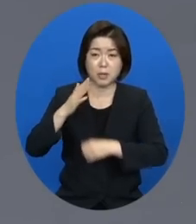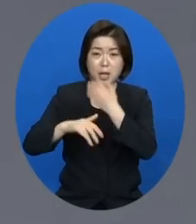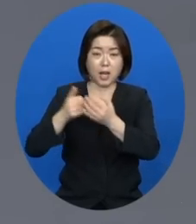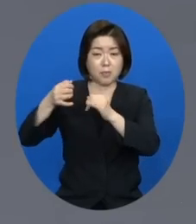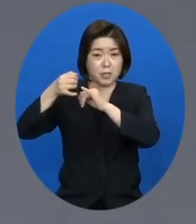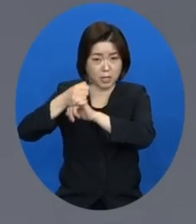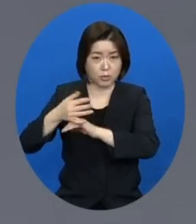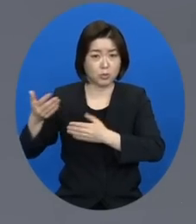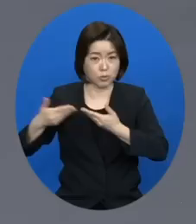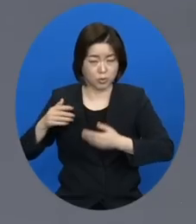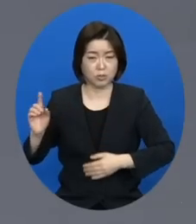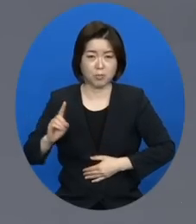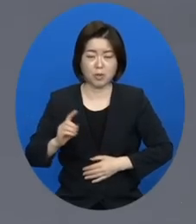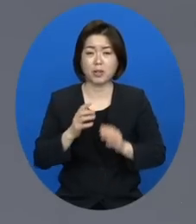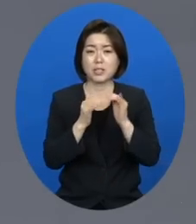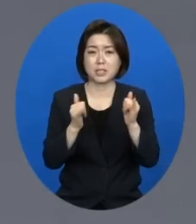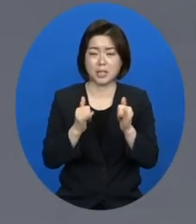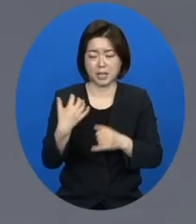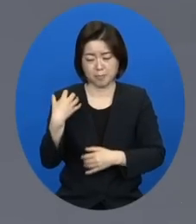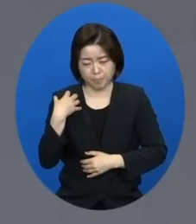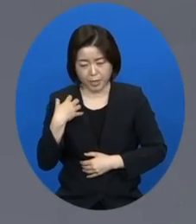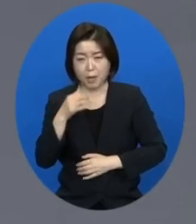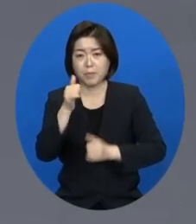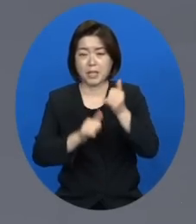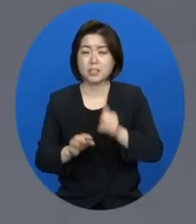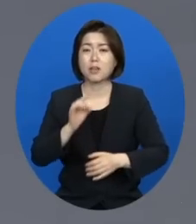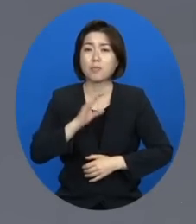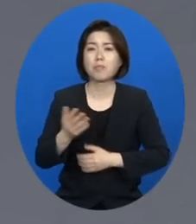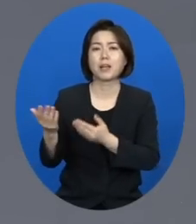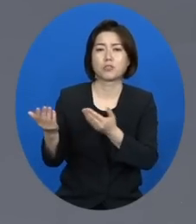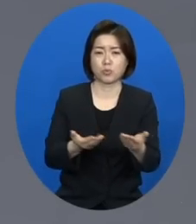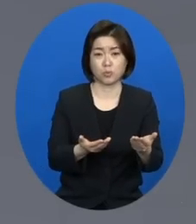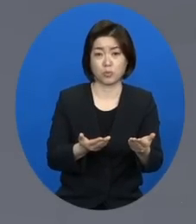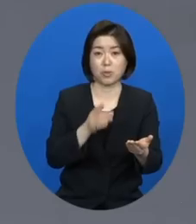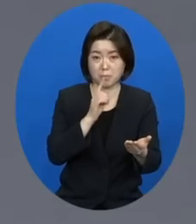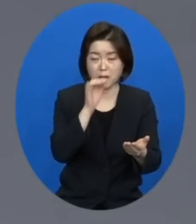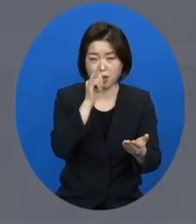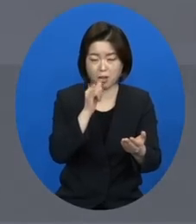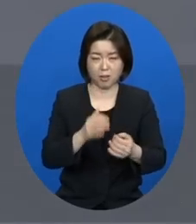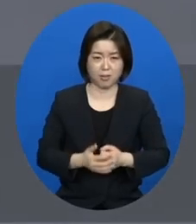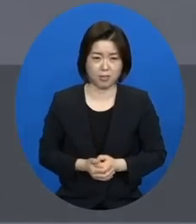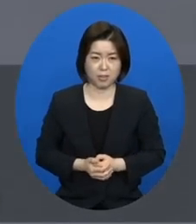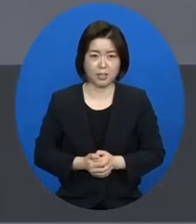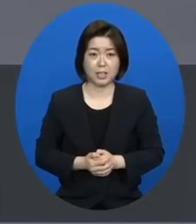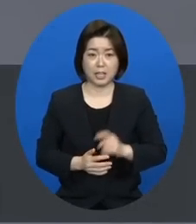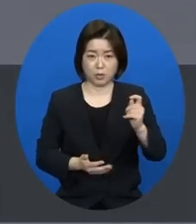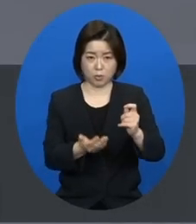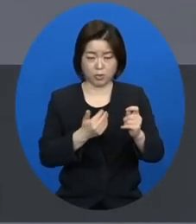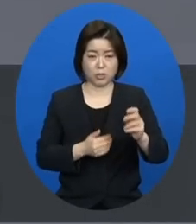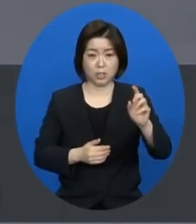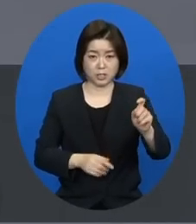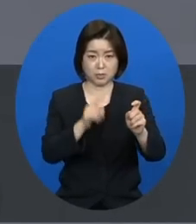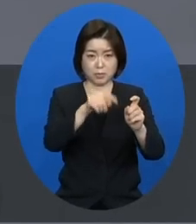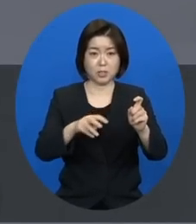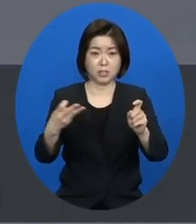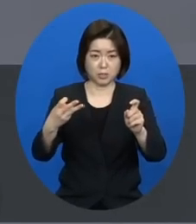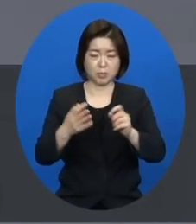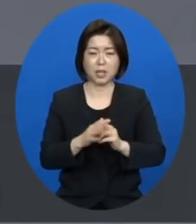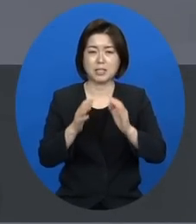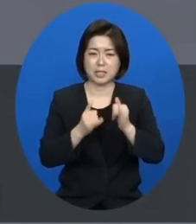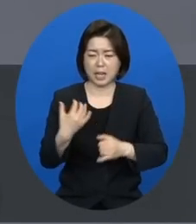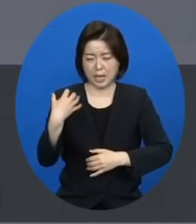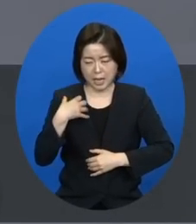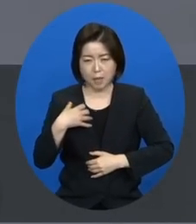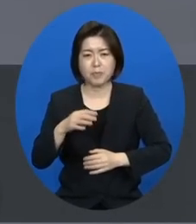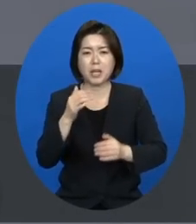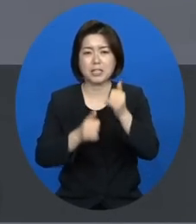것은 사람이 감당할 시험밖에는 당한 것이 없다라고 말씀하죠. 우리 함께 읽겠습니다. 고린도전서 10장 13절입니다 사람이